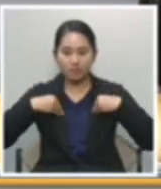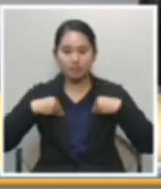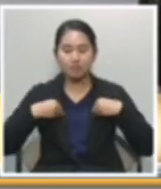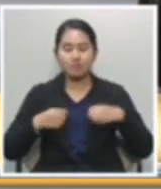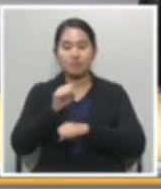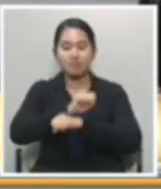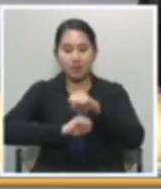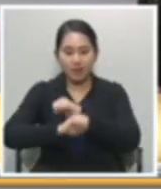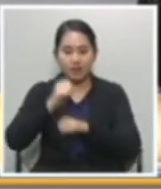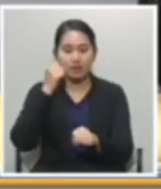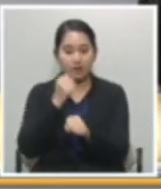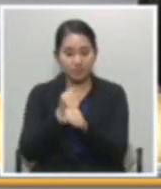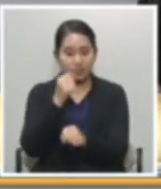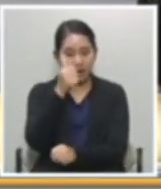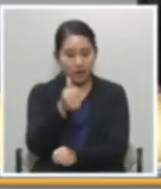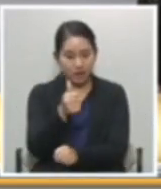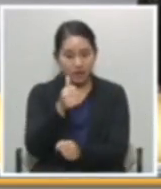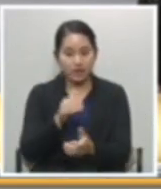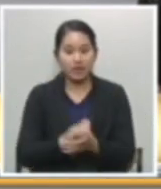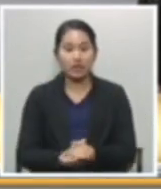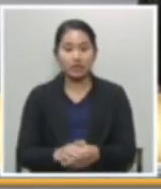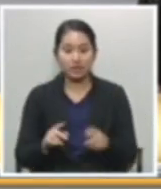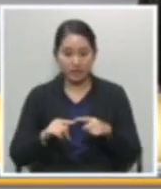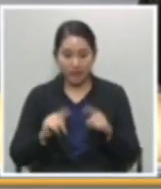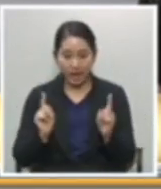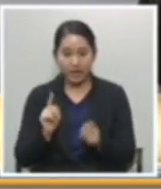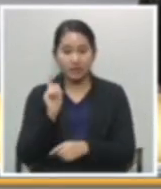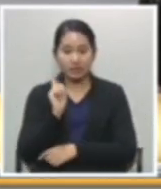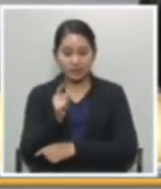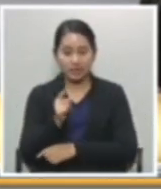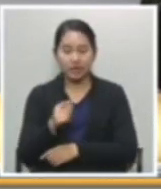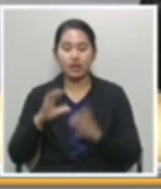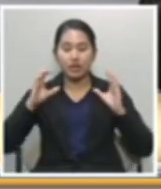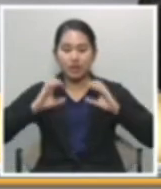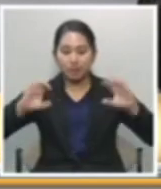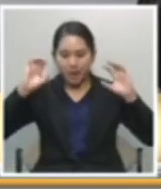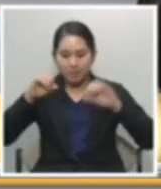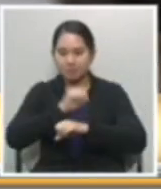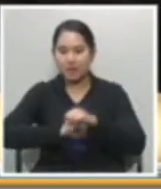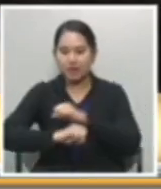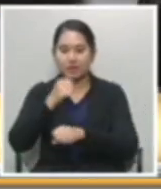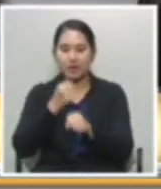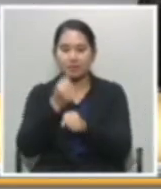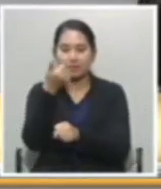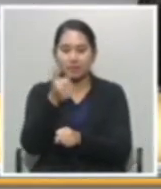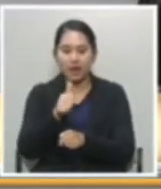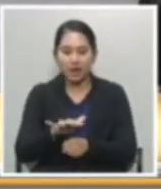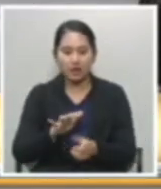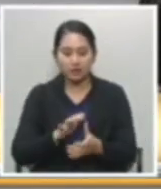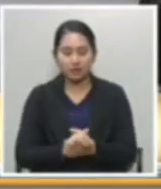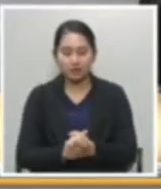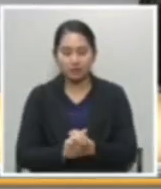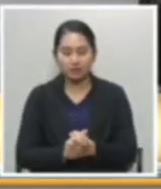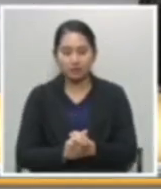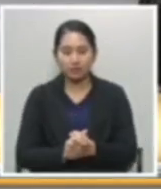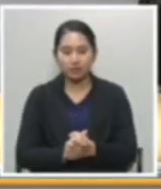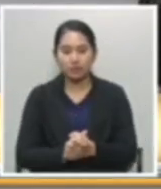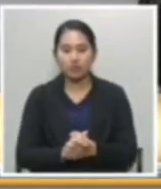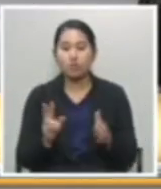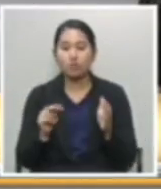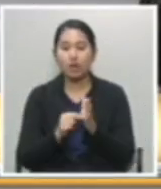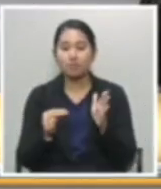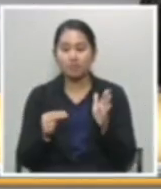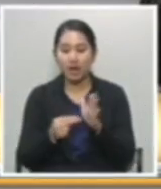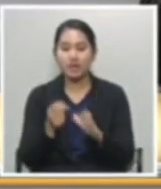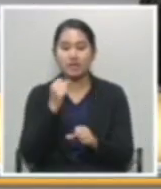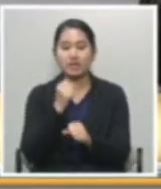หน้าที่ได้ทั้งที่รัฐบาลเนี่ยยังไม่สามารถปฏิบัติหน้าที่ได้นะซึ่งเป็นการกระทำที่ขัด